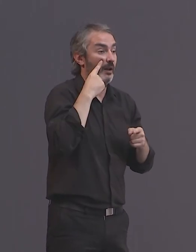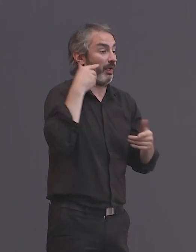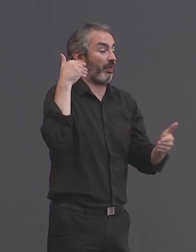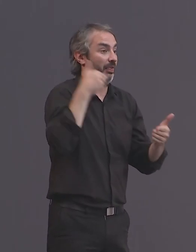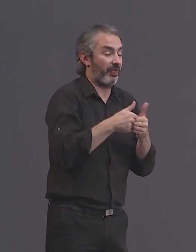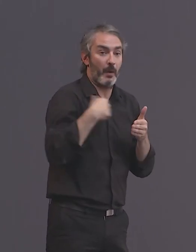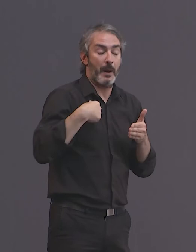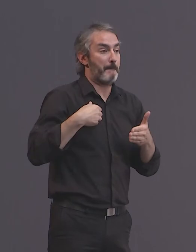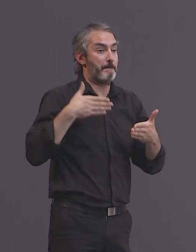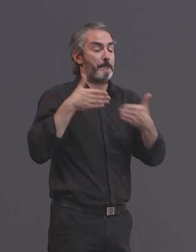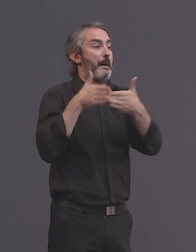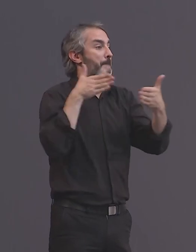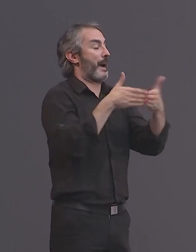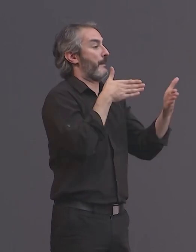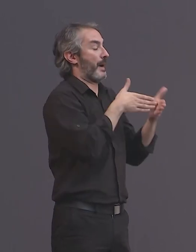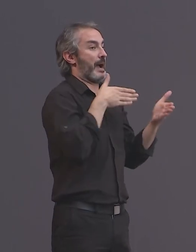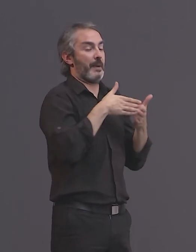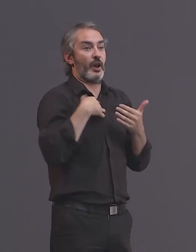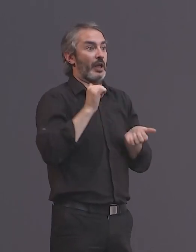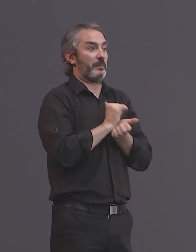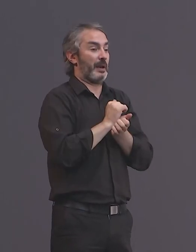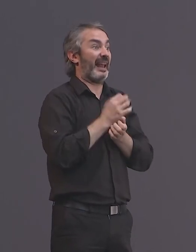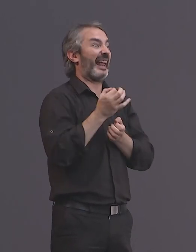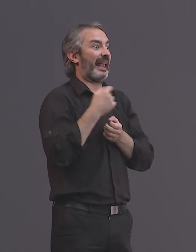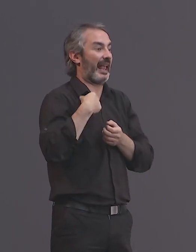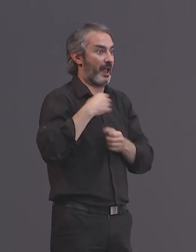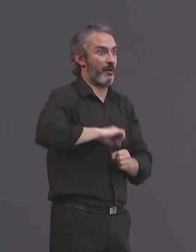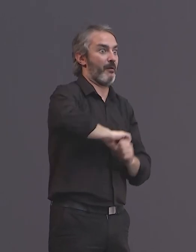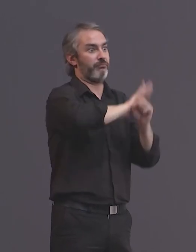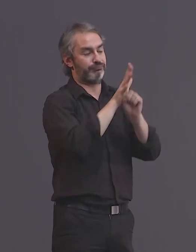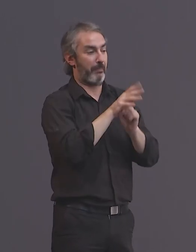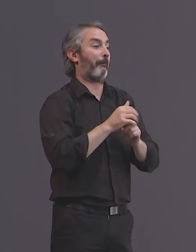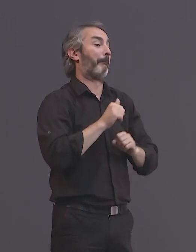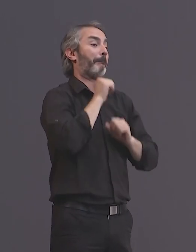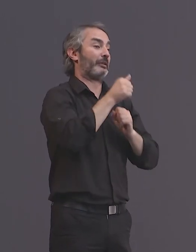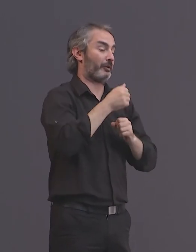que no esperàvem. I gens que ens l'esperàvem una pandèmia. Quina paret més gruixuda!